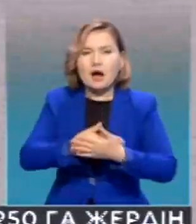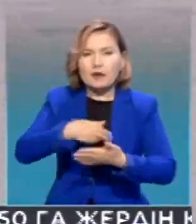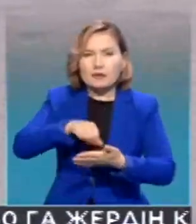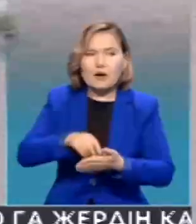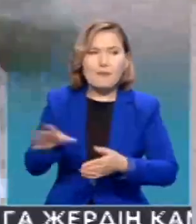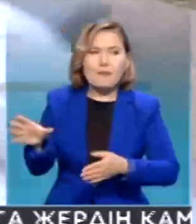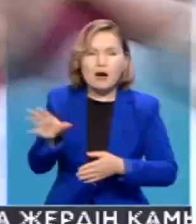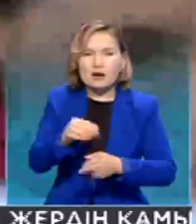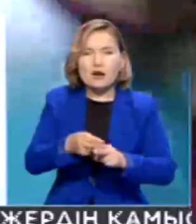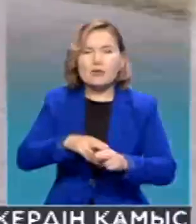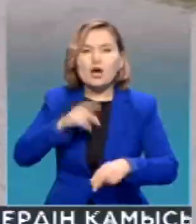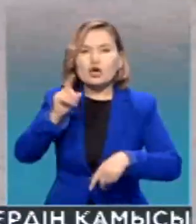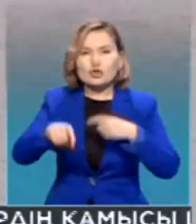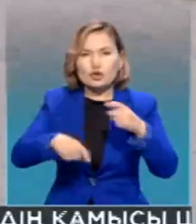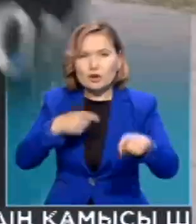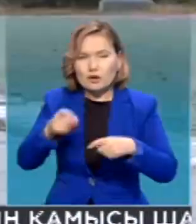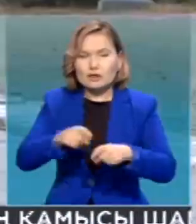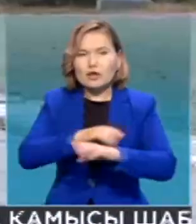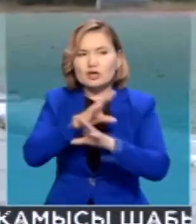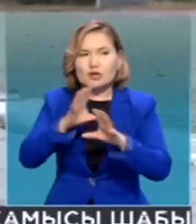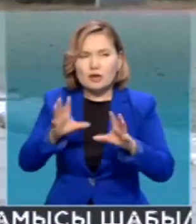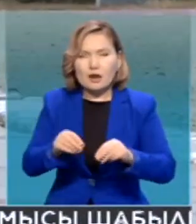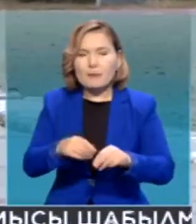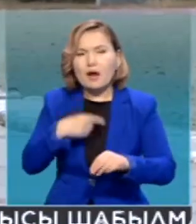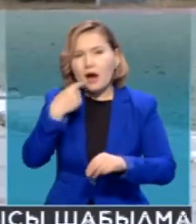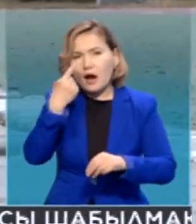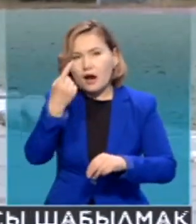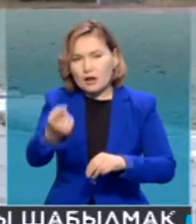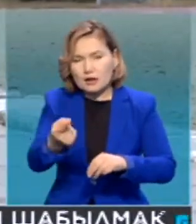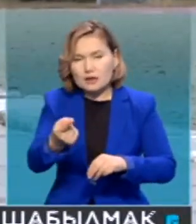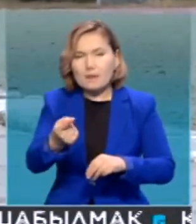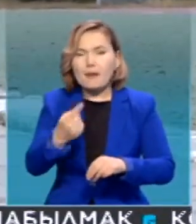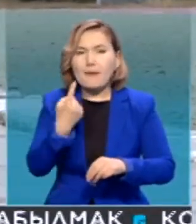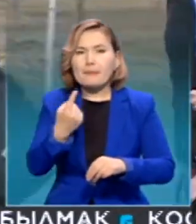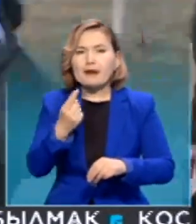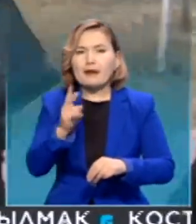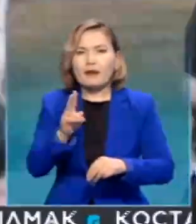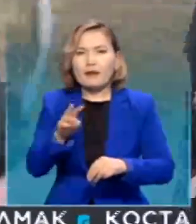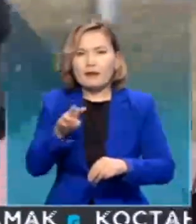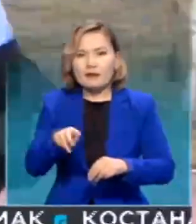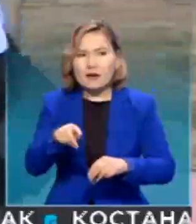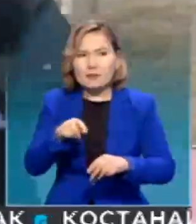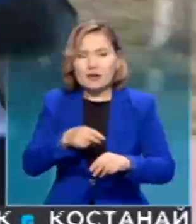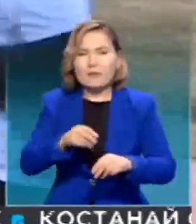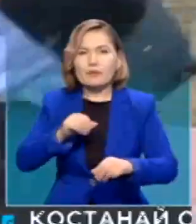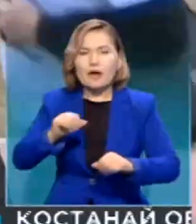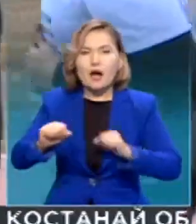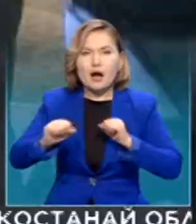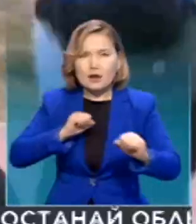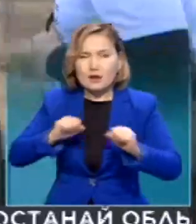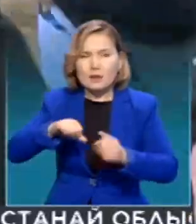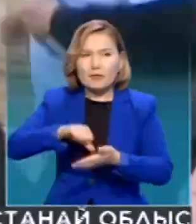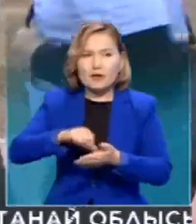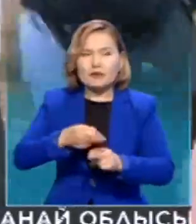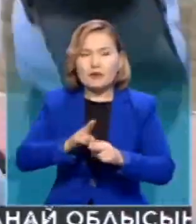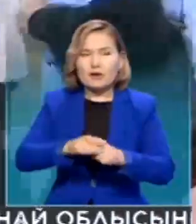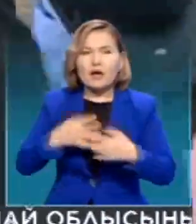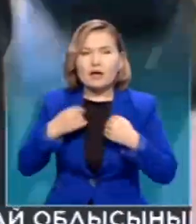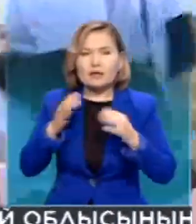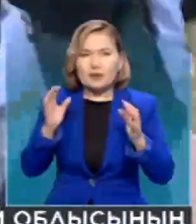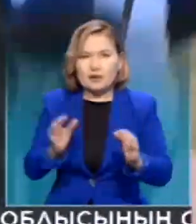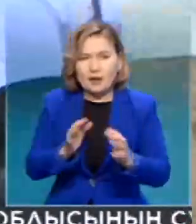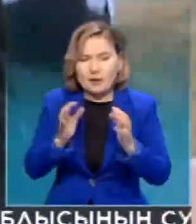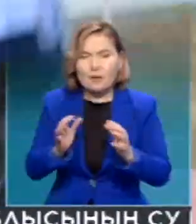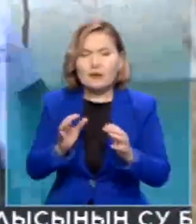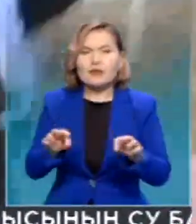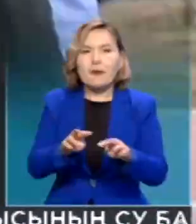Барлығы жүгіруде. Жалпы қашықтық 1 шақырым. Қатысушылардың арасында денсаулық сақтау